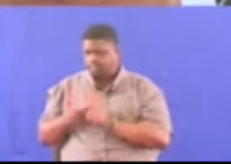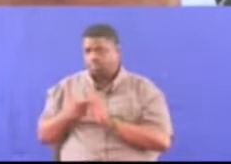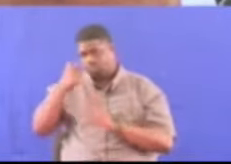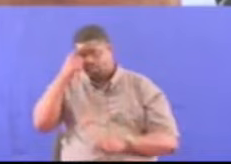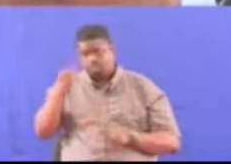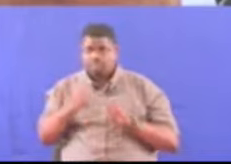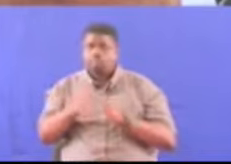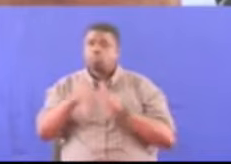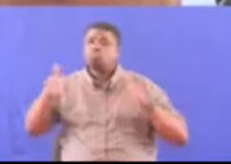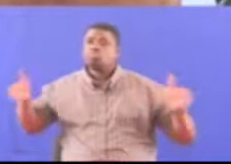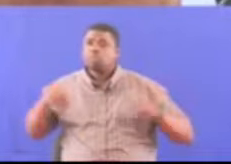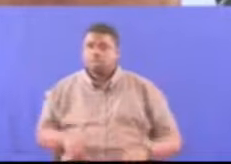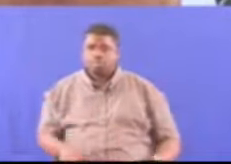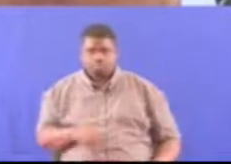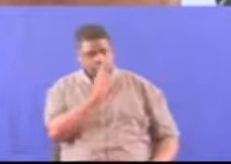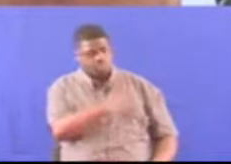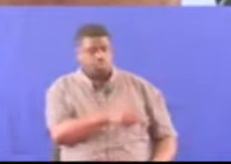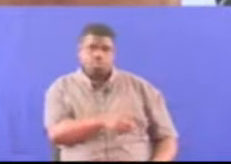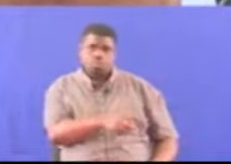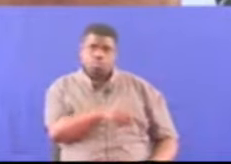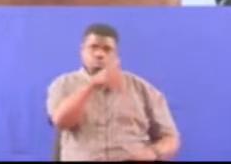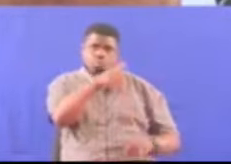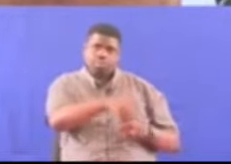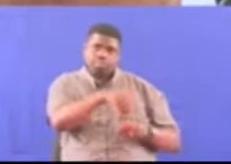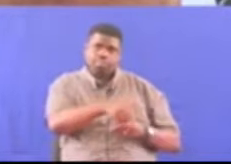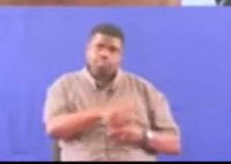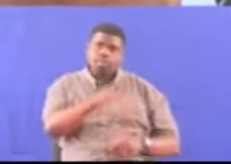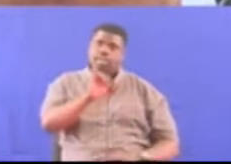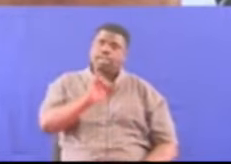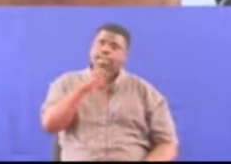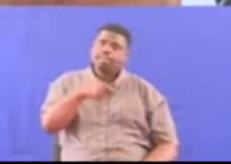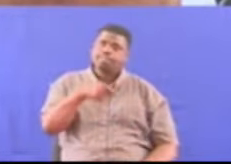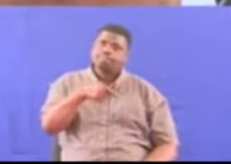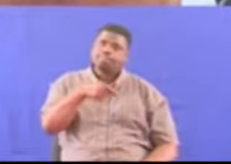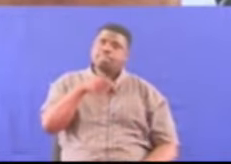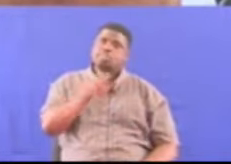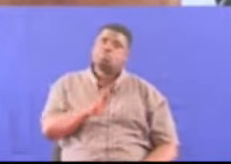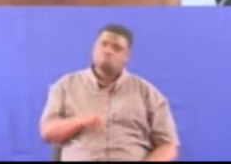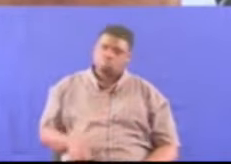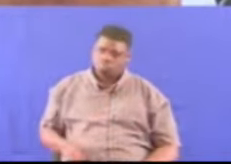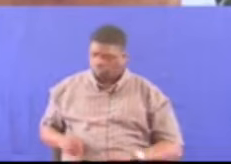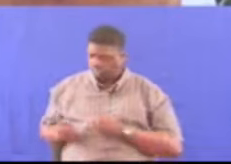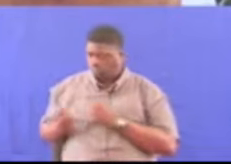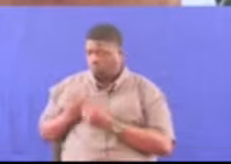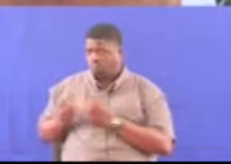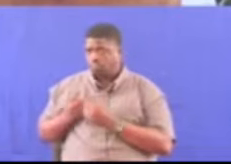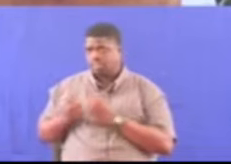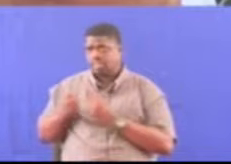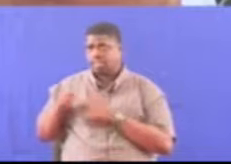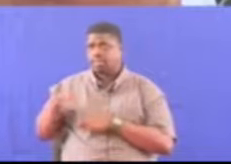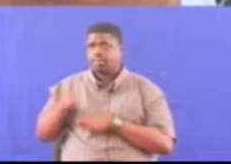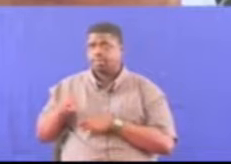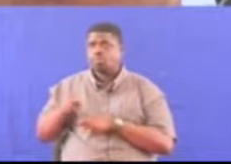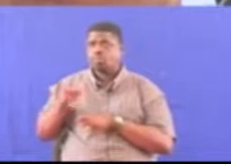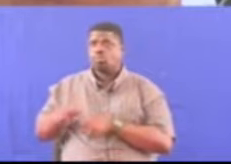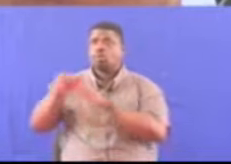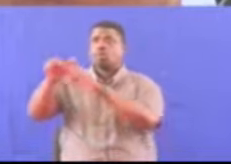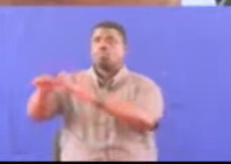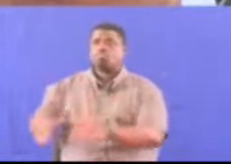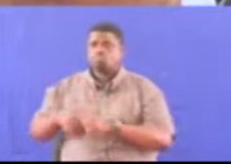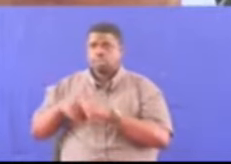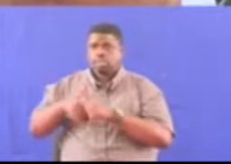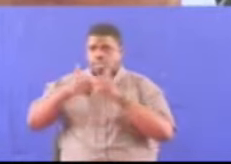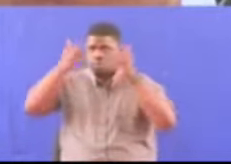kubwa walionayo wanachama wa IPU, na hapa nikiongelea wanachama wa IPU namaanisha wabunge duniani